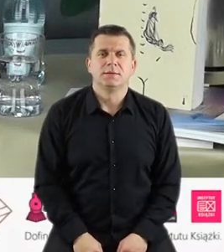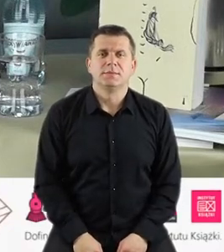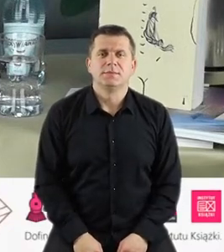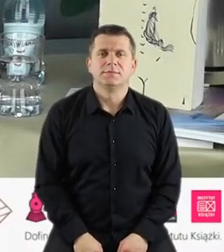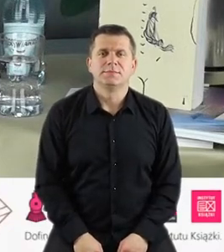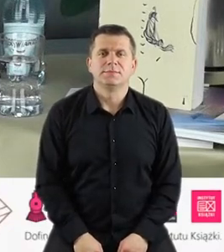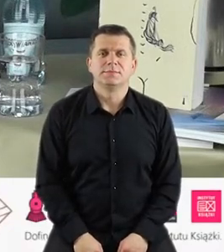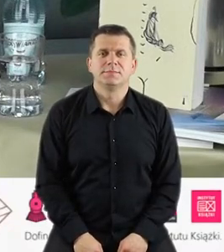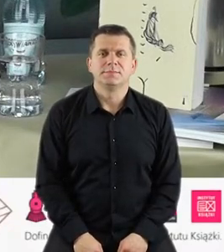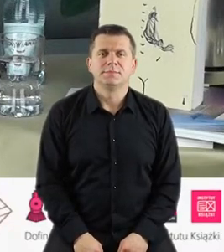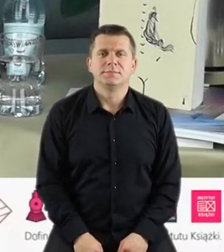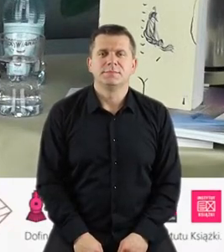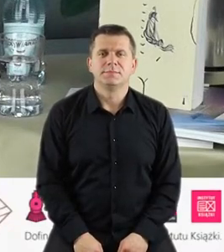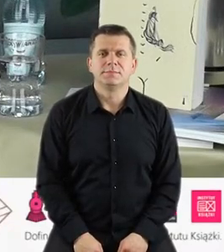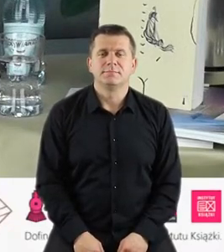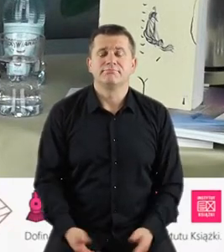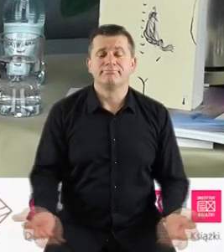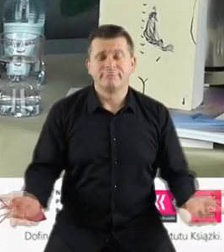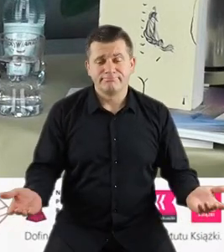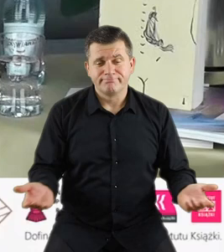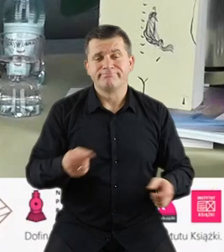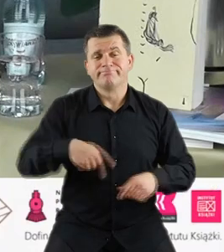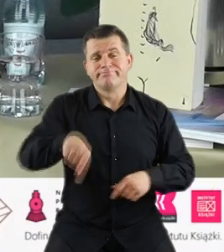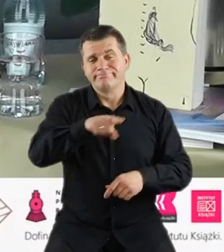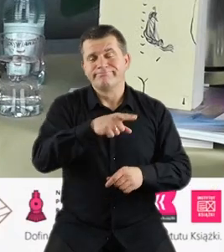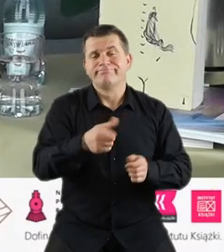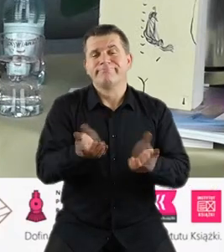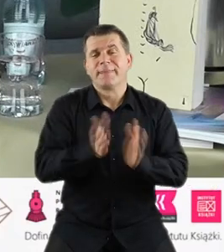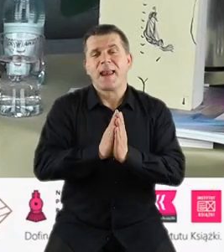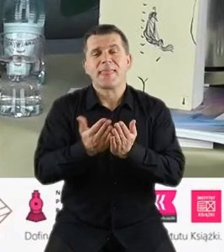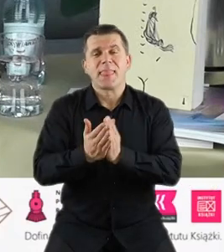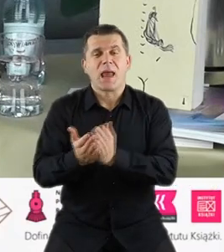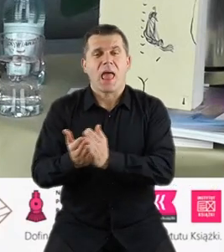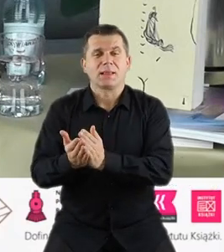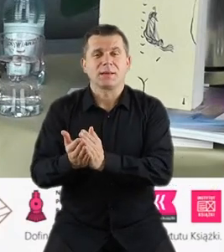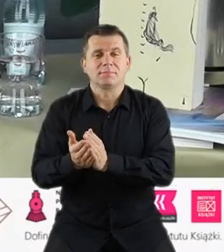i internet jest